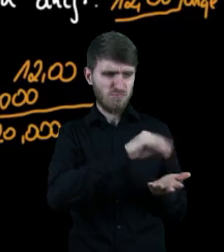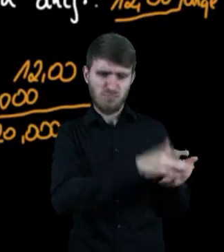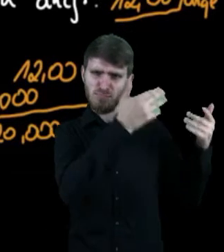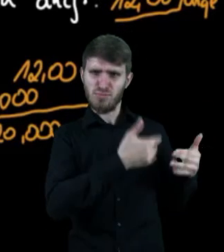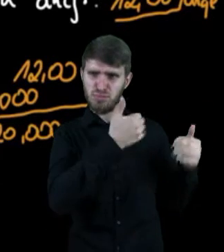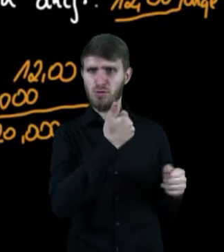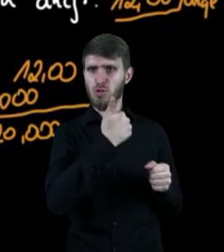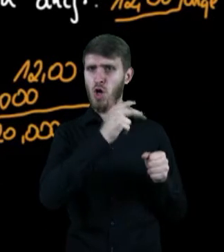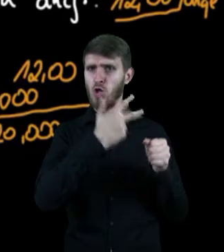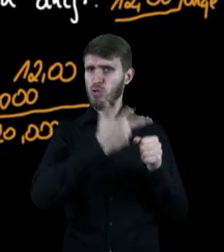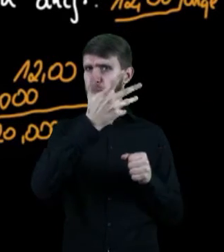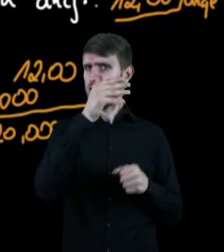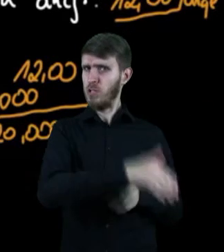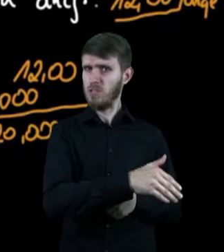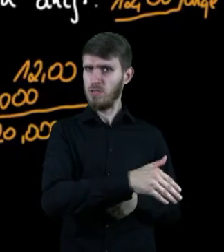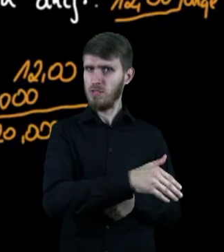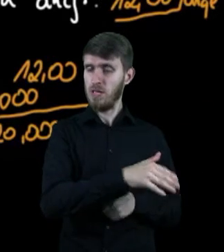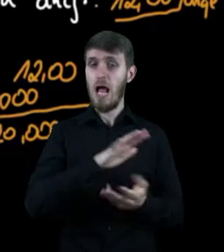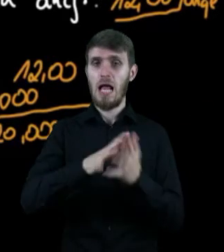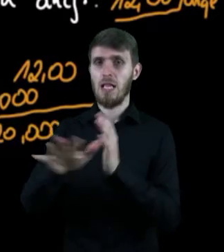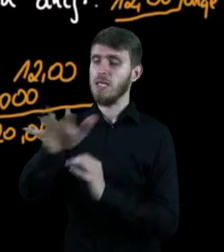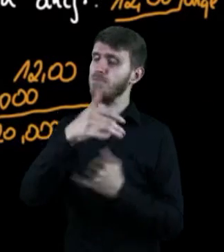rynkowa.